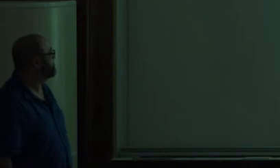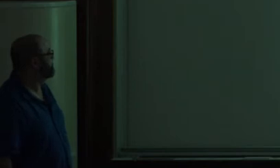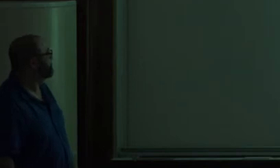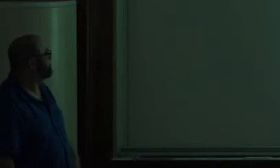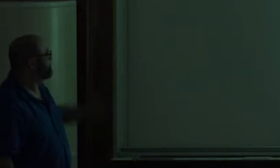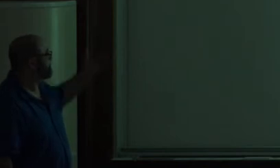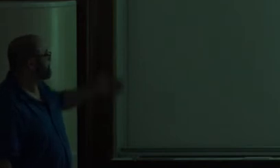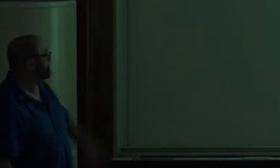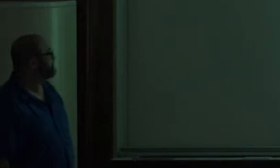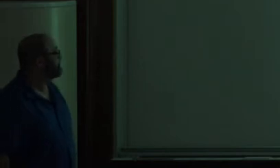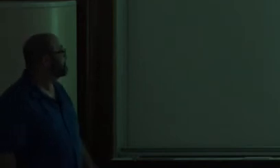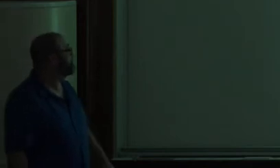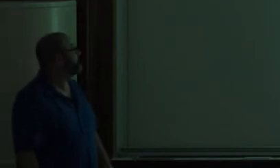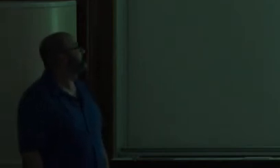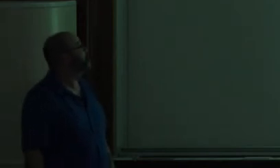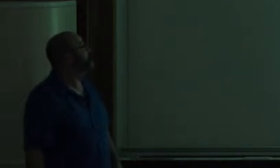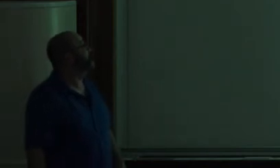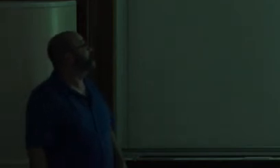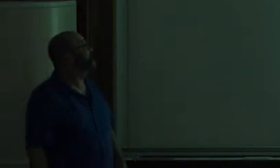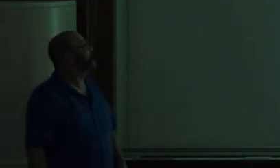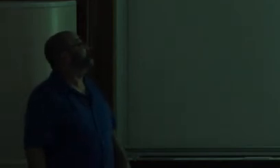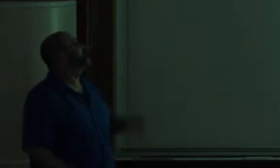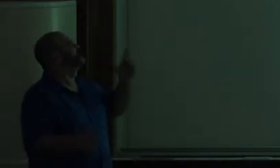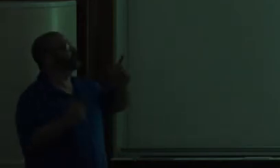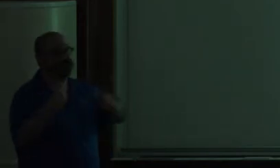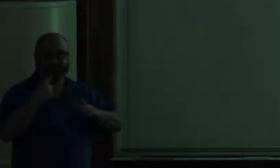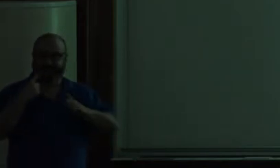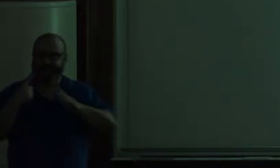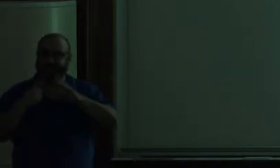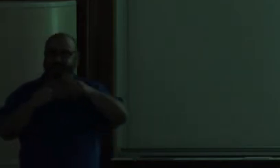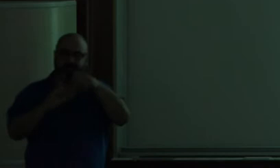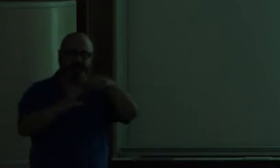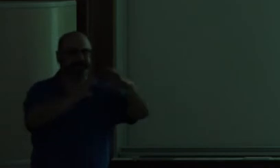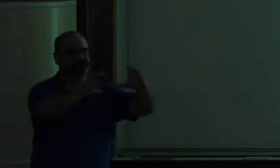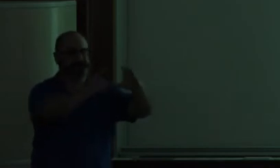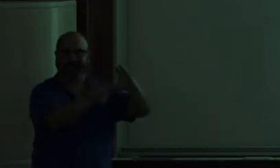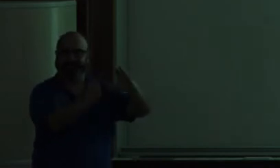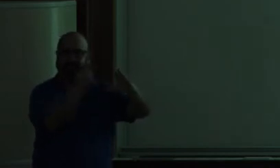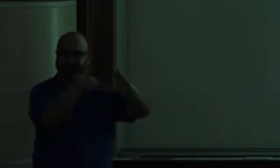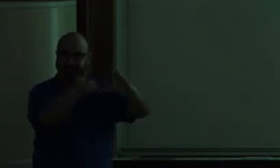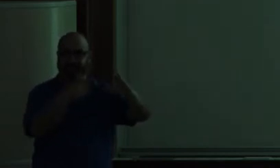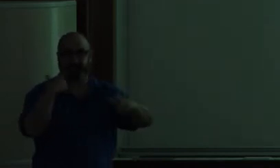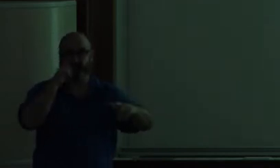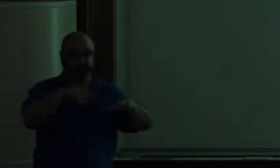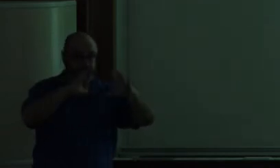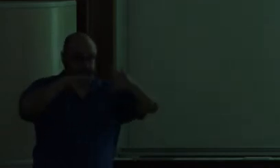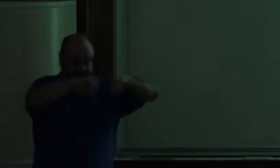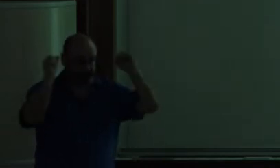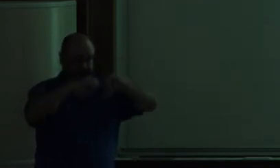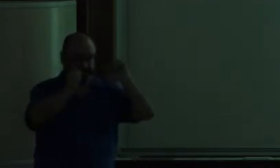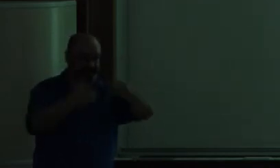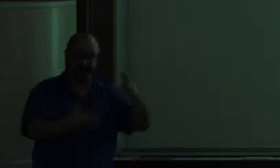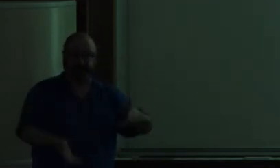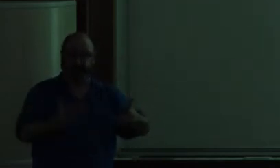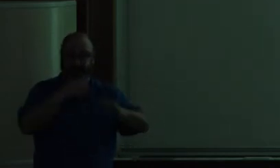à quoi ça marche. OK. Alors, les itérables, on peut passer la journée à essayer de tartiner, décortiquer la stdlib pour voir. Hein,